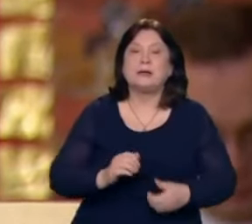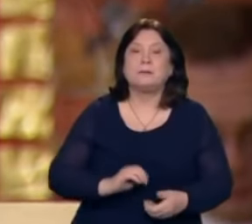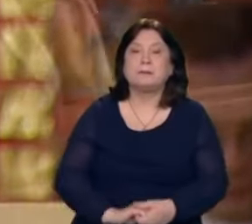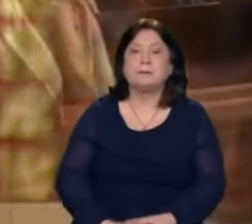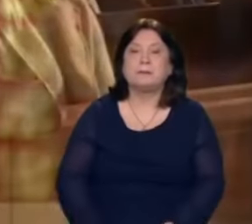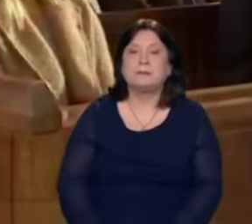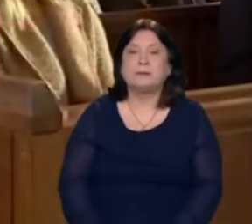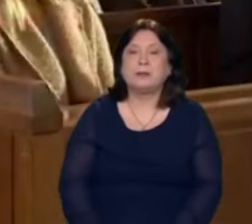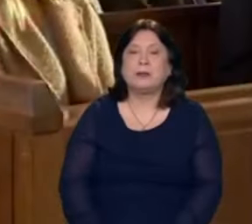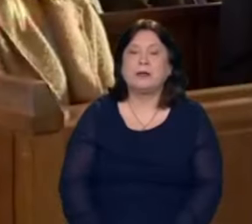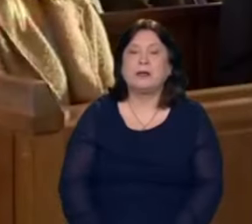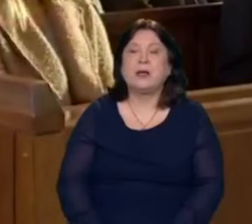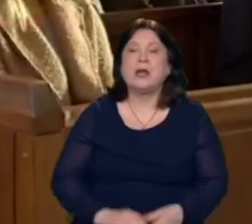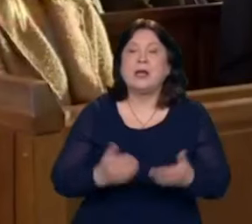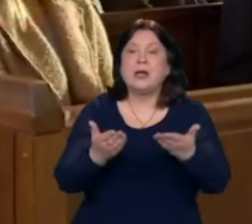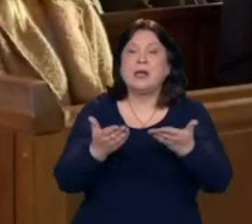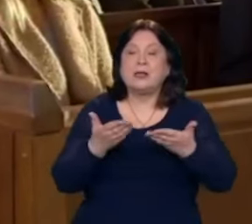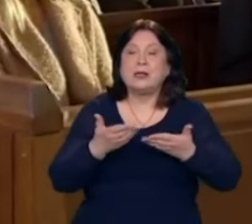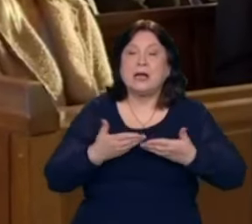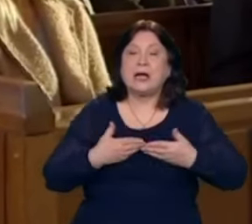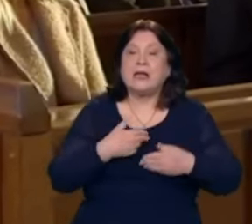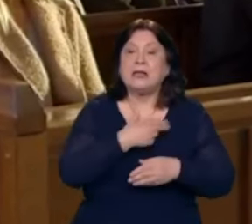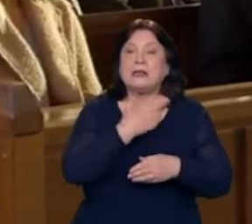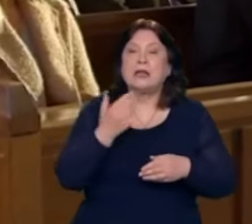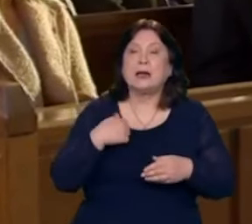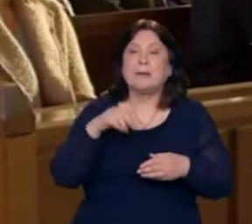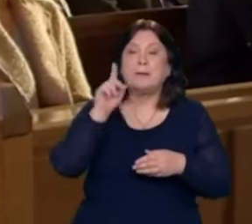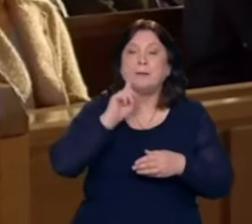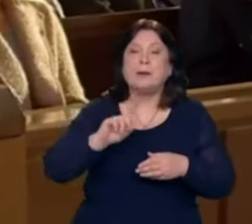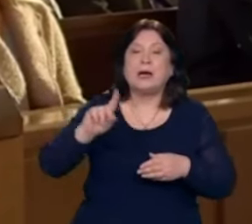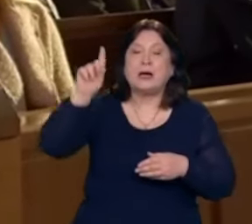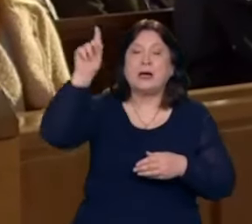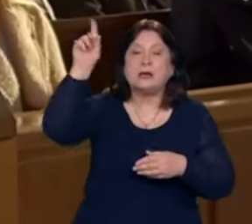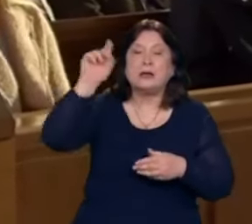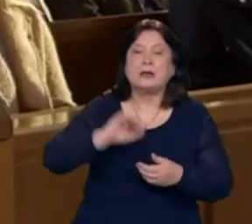wspieraj nasyć nas